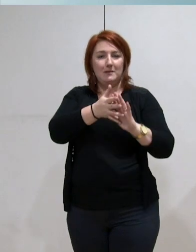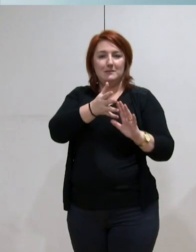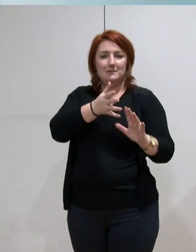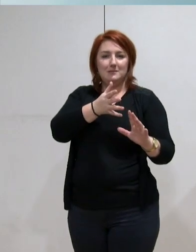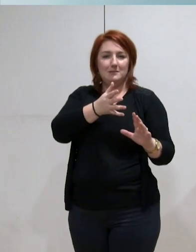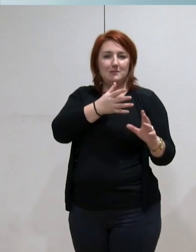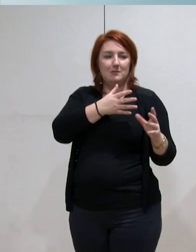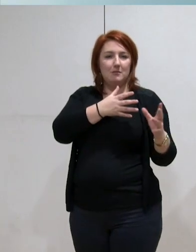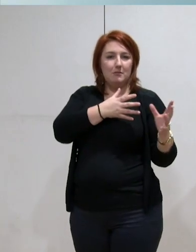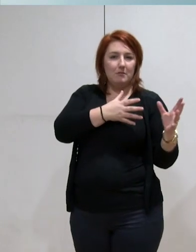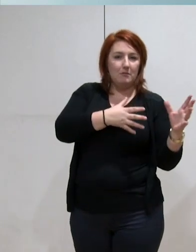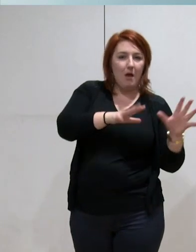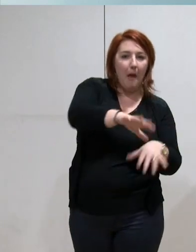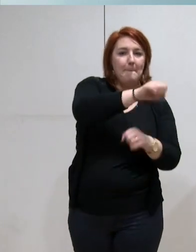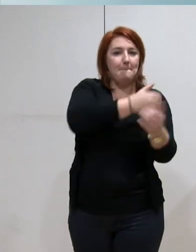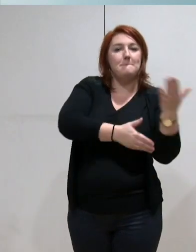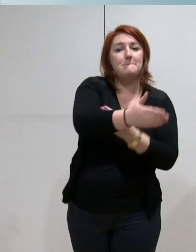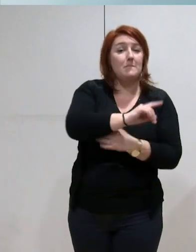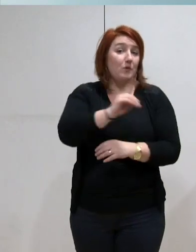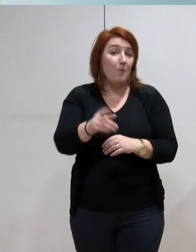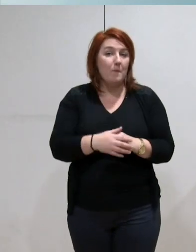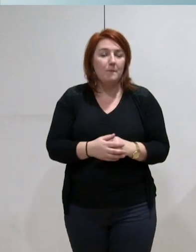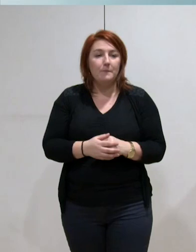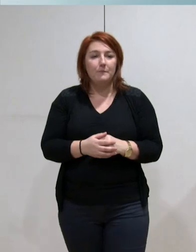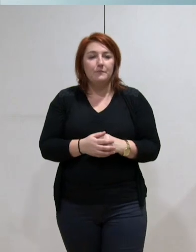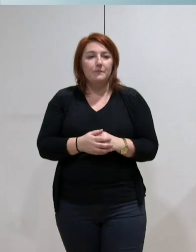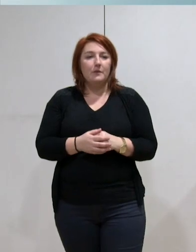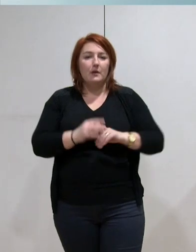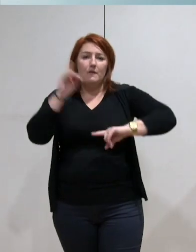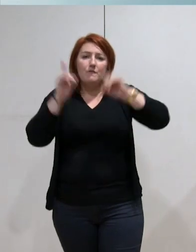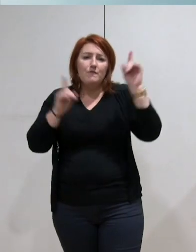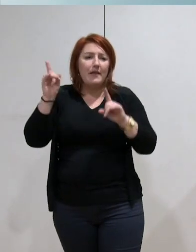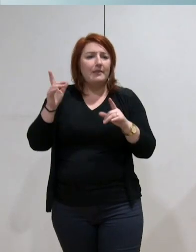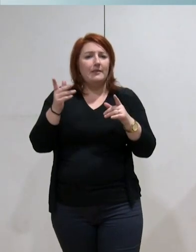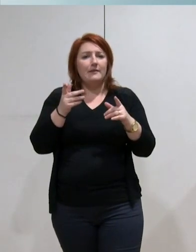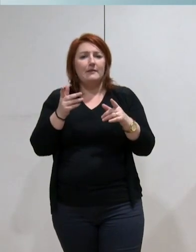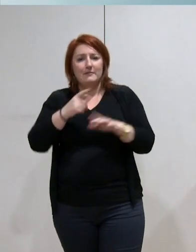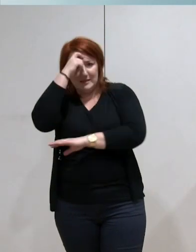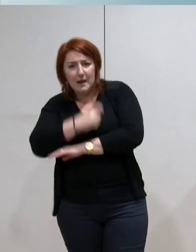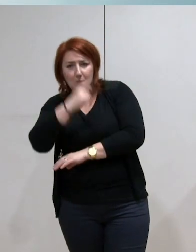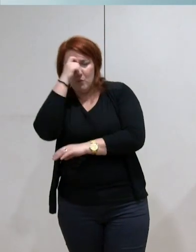nous n'aurions pas rejeté la proposition d'auditer les budgets faites et cérémonies de la collectivité 500000